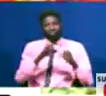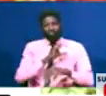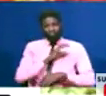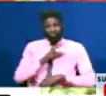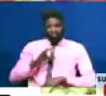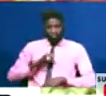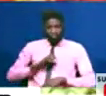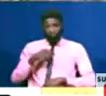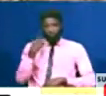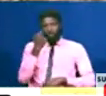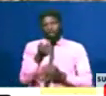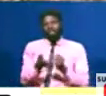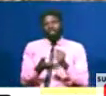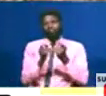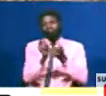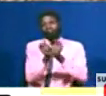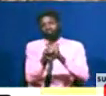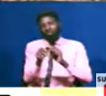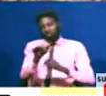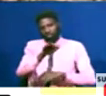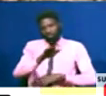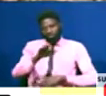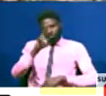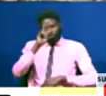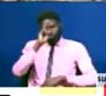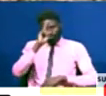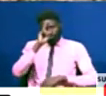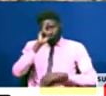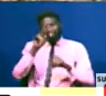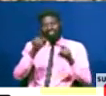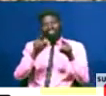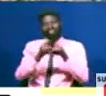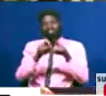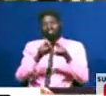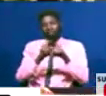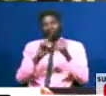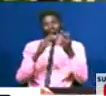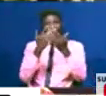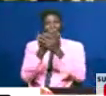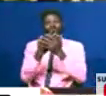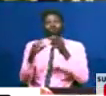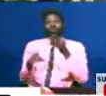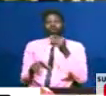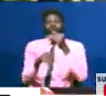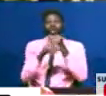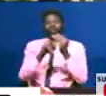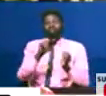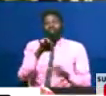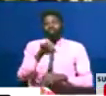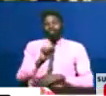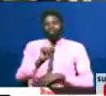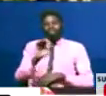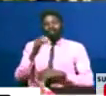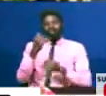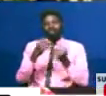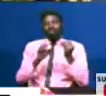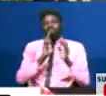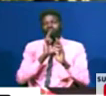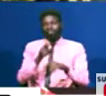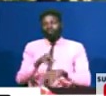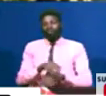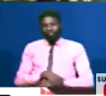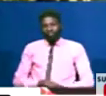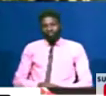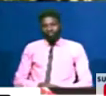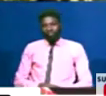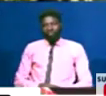polisi na magereza ili kujumuisha shirika la NYS kwenye ripoti yake ya mwisho. I look forward to that report